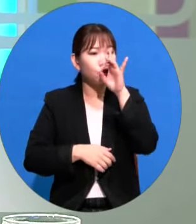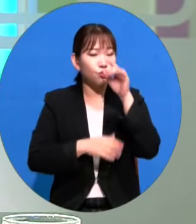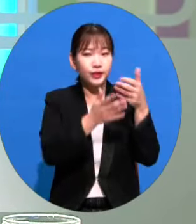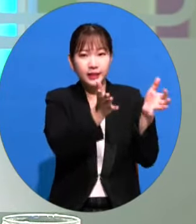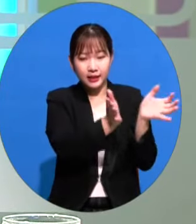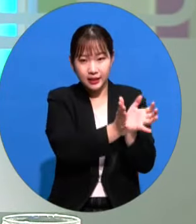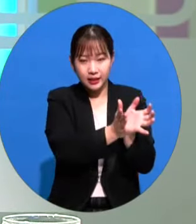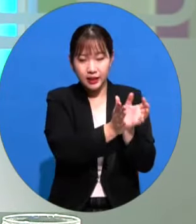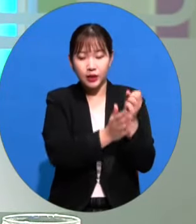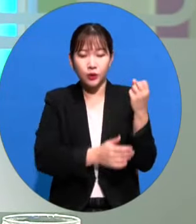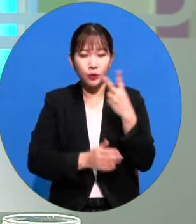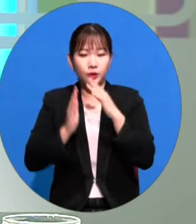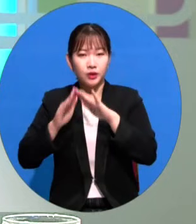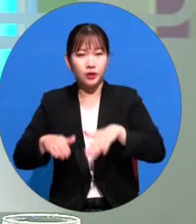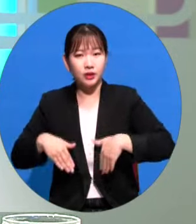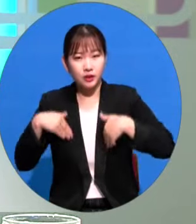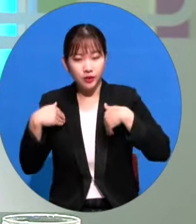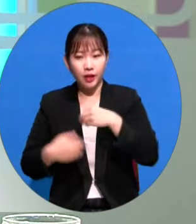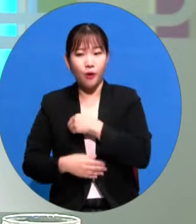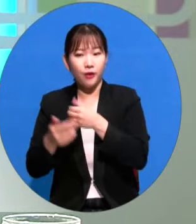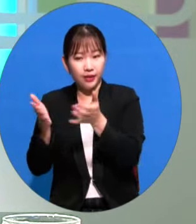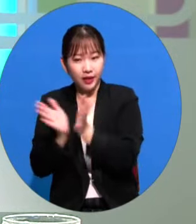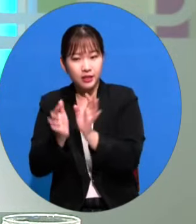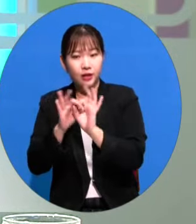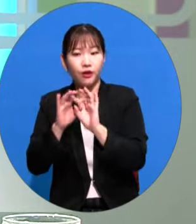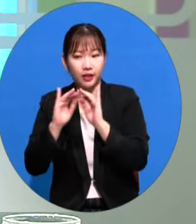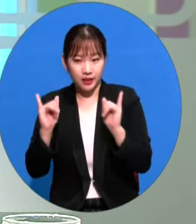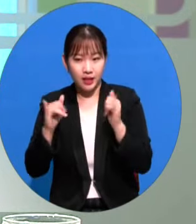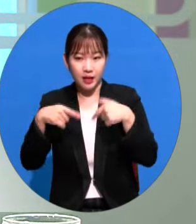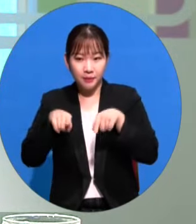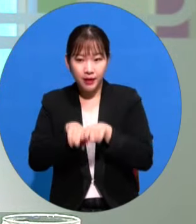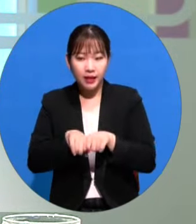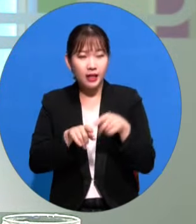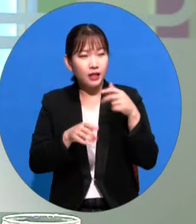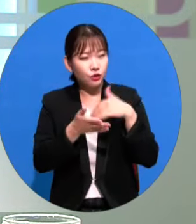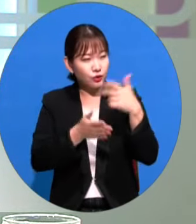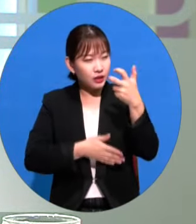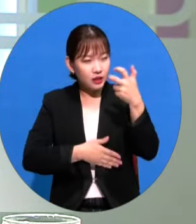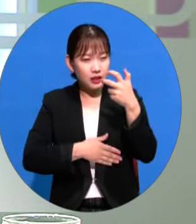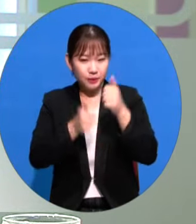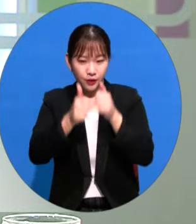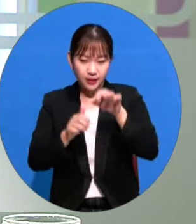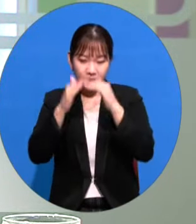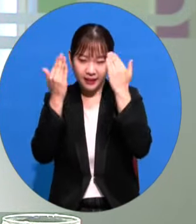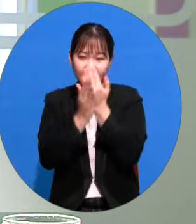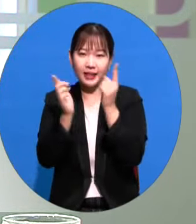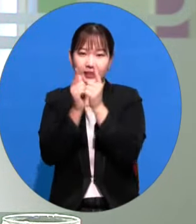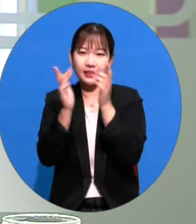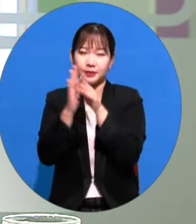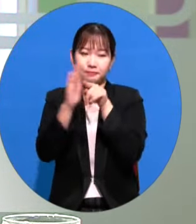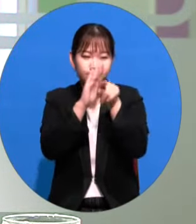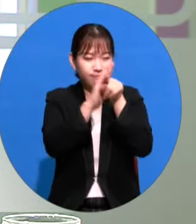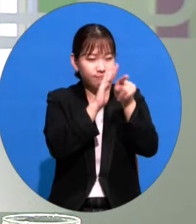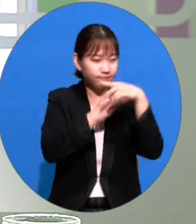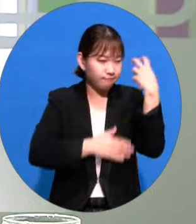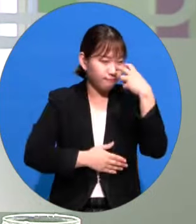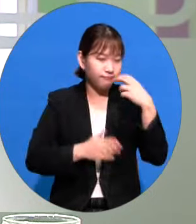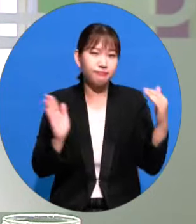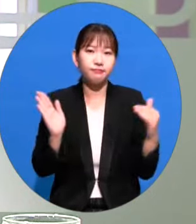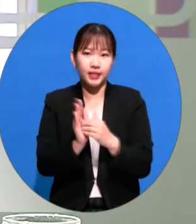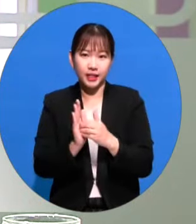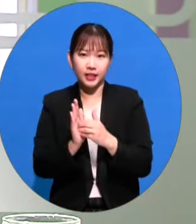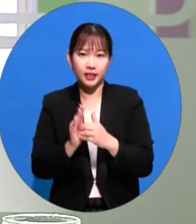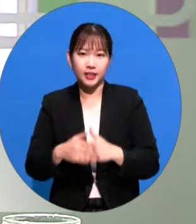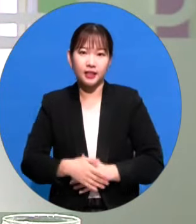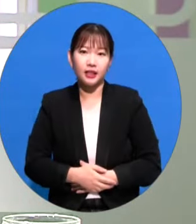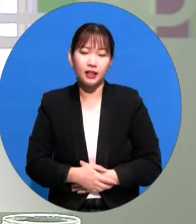종목단체와 전남 회원 종목단체 관계자들과 70여 개의 경기장을 모두 방문해서 실사를 현재 마쳐 있는